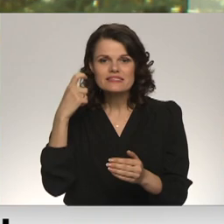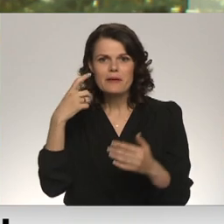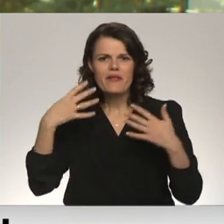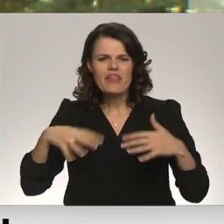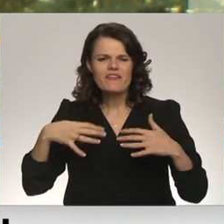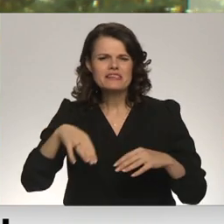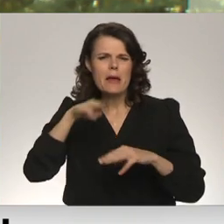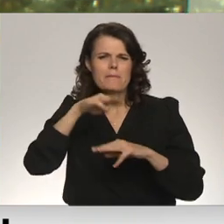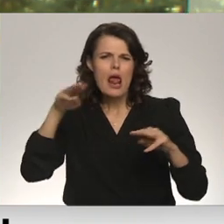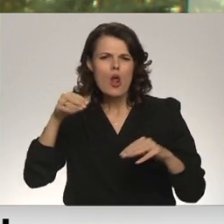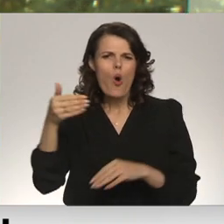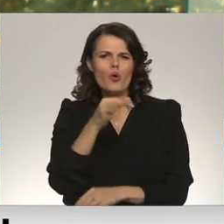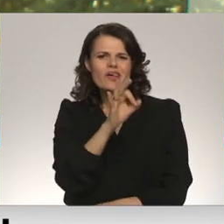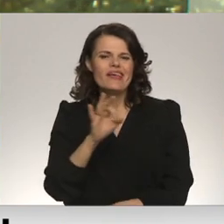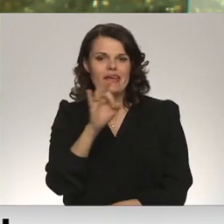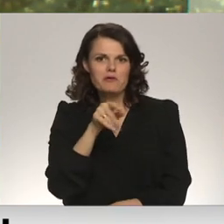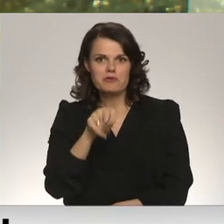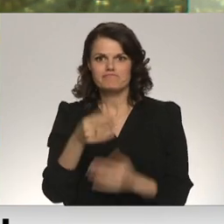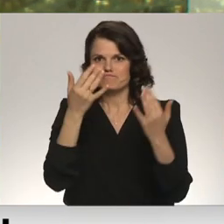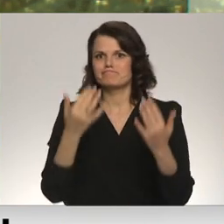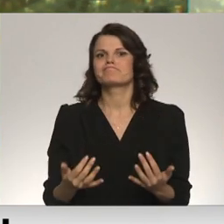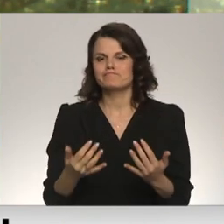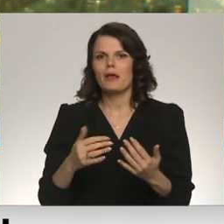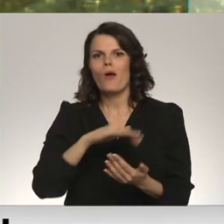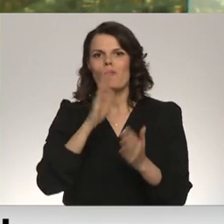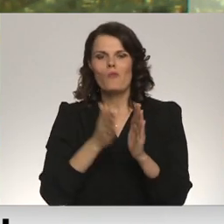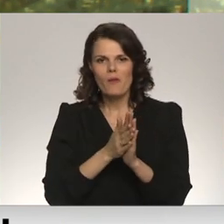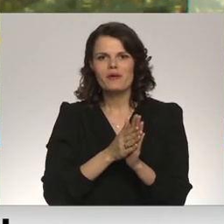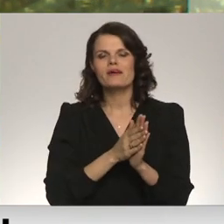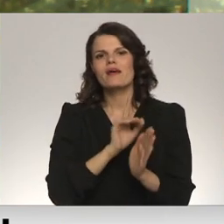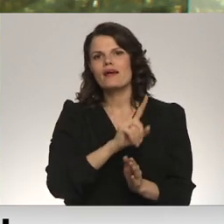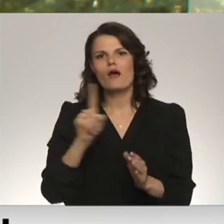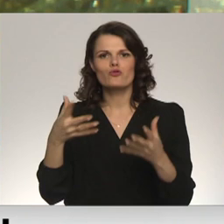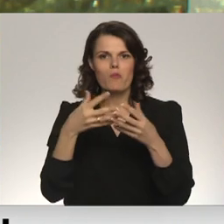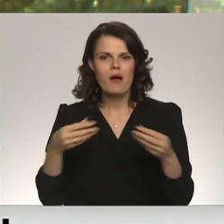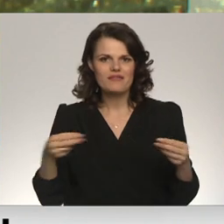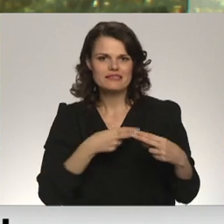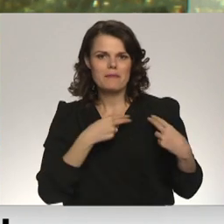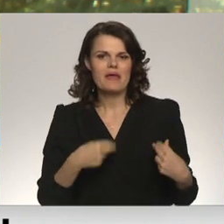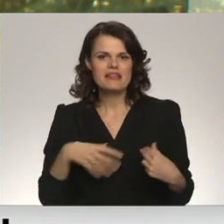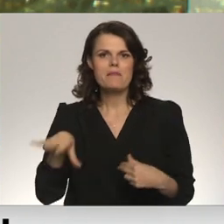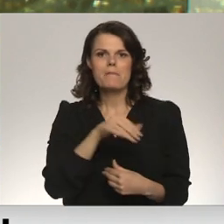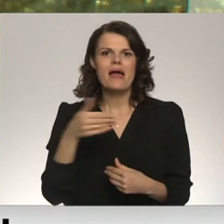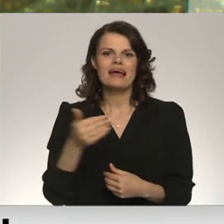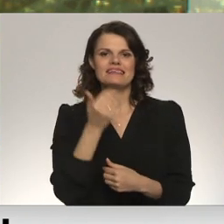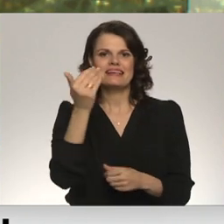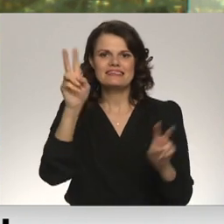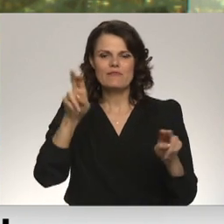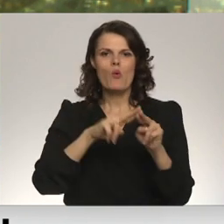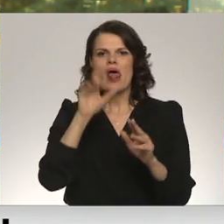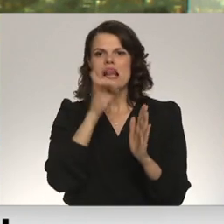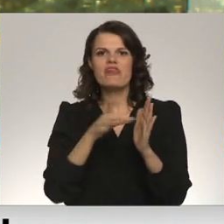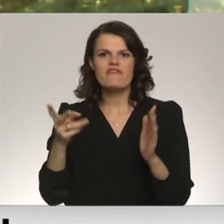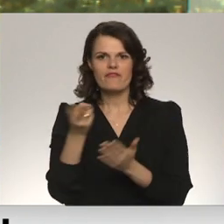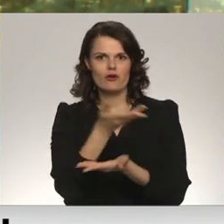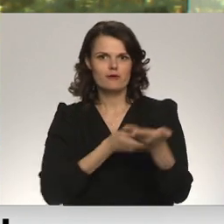miljonu ikru. Tāds ir rezultāts akcijai, ko ik pavasari kopīgi īsteno biedrība Mēs zivīm un uzņēmuma Latvenergo darbinieki. Jau